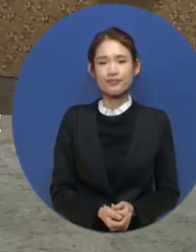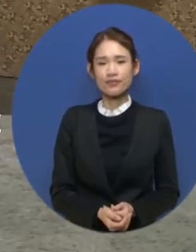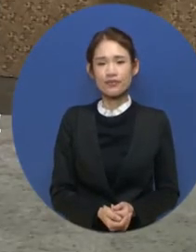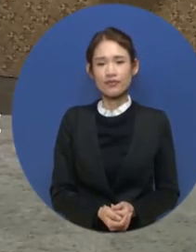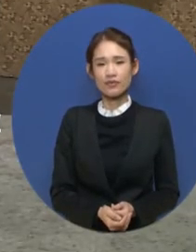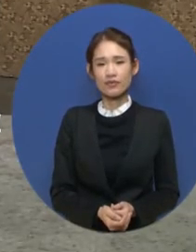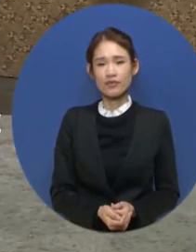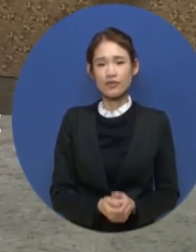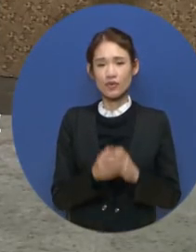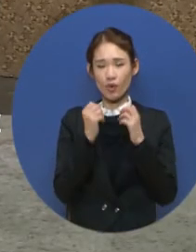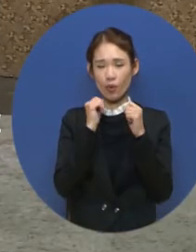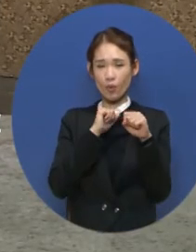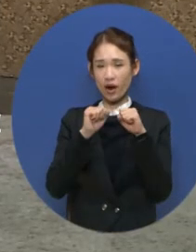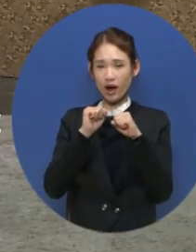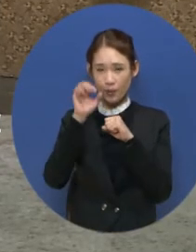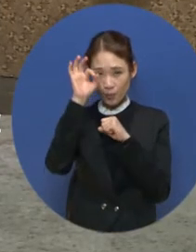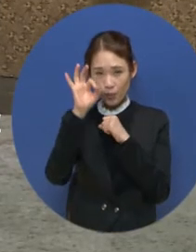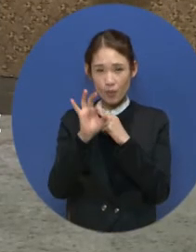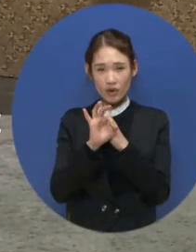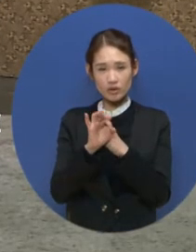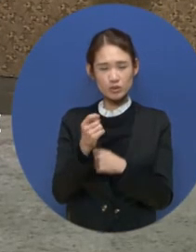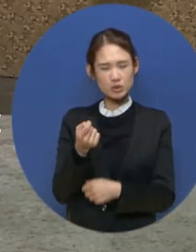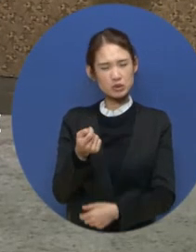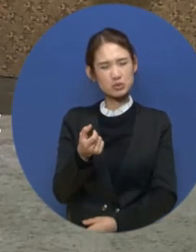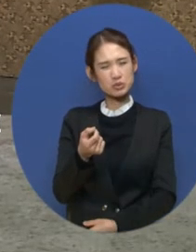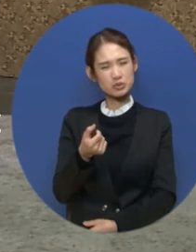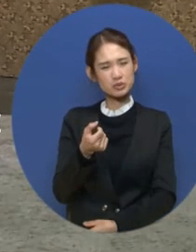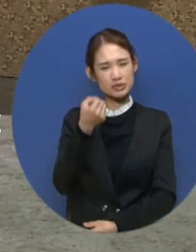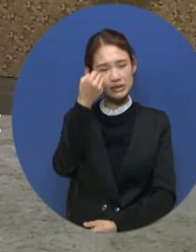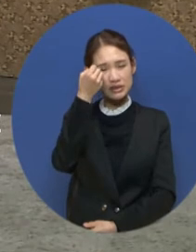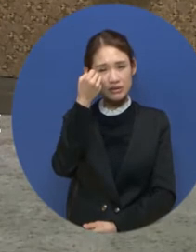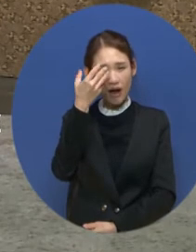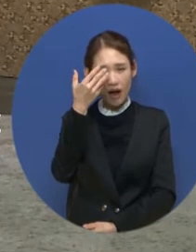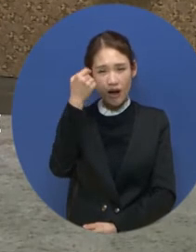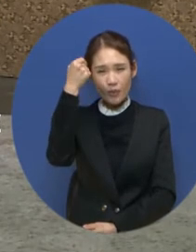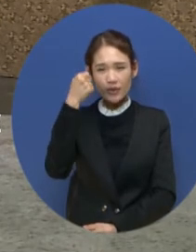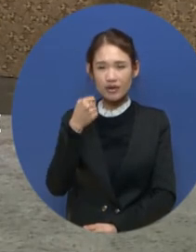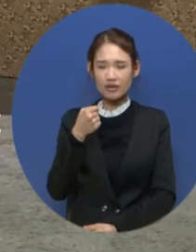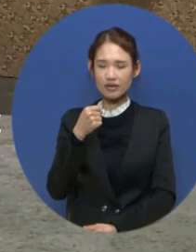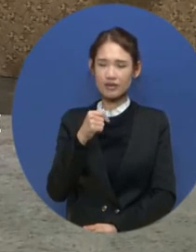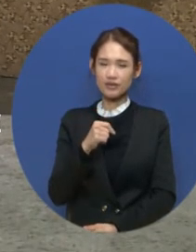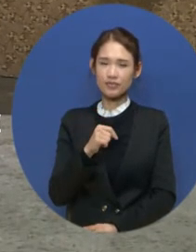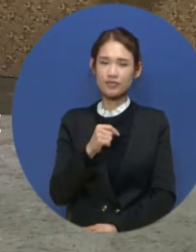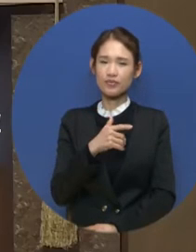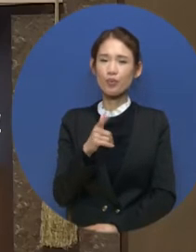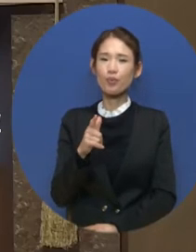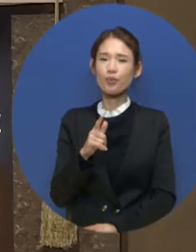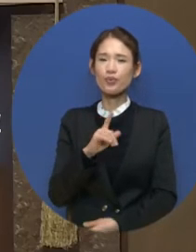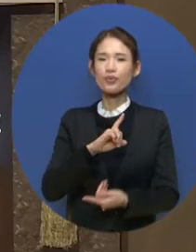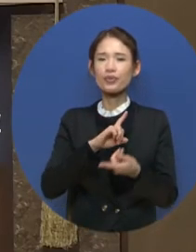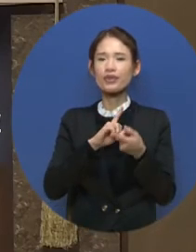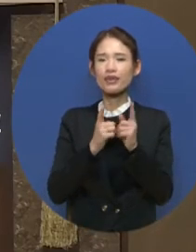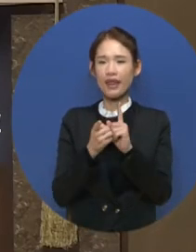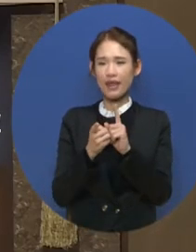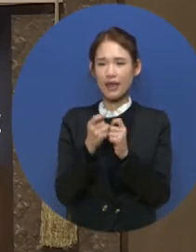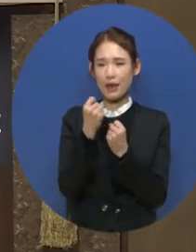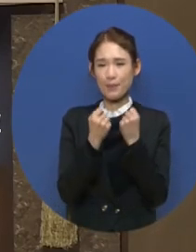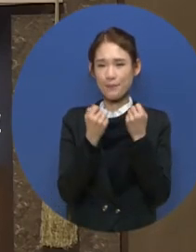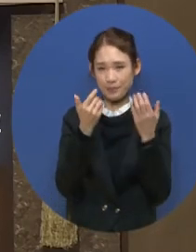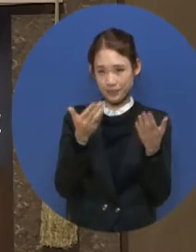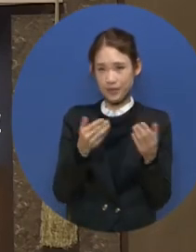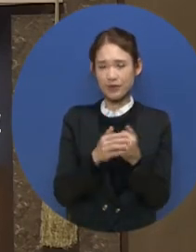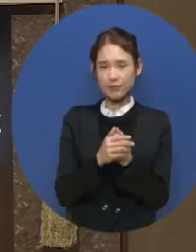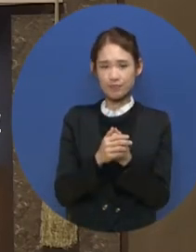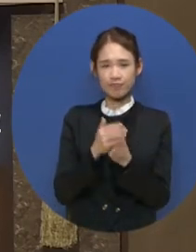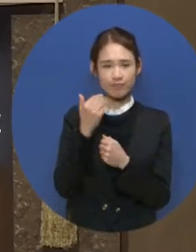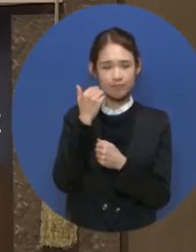오후 활동은 차츰 1 어떻게 보면 좀 이렇게 생소한 단어일 수 가 있는데요 어떻게 보면 대변해 주는 거예요 누구의